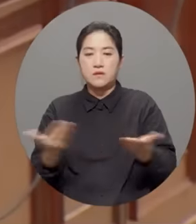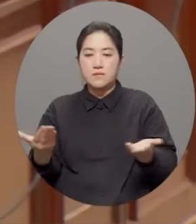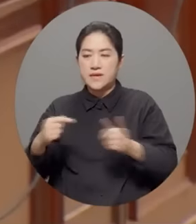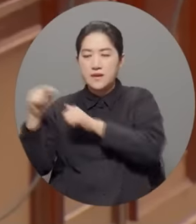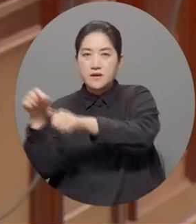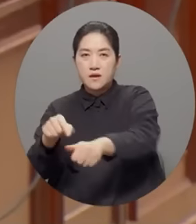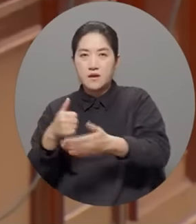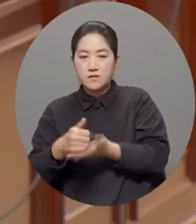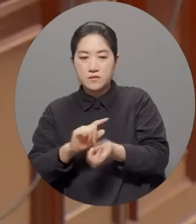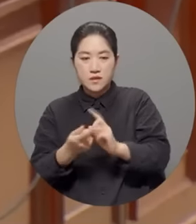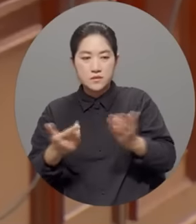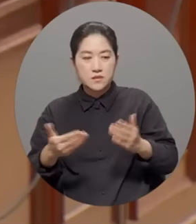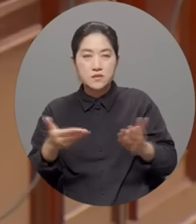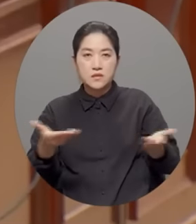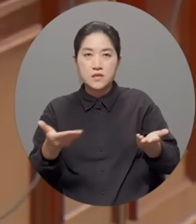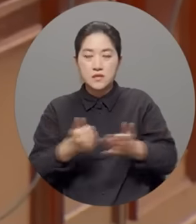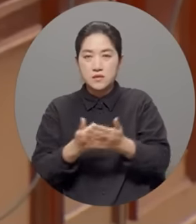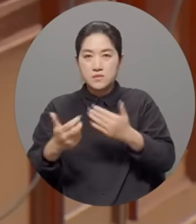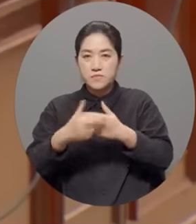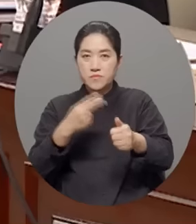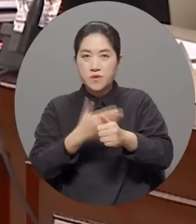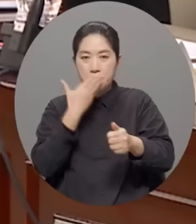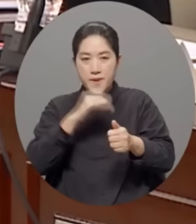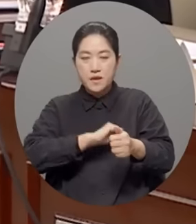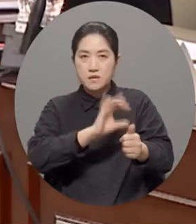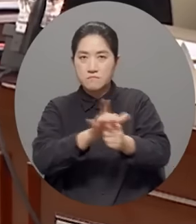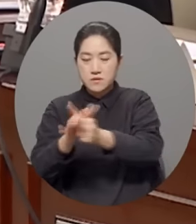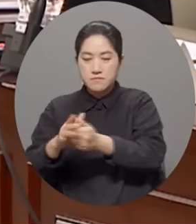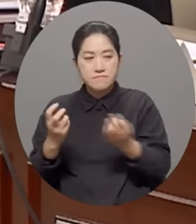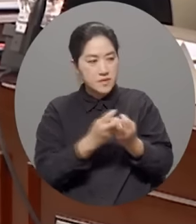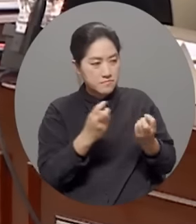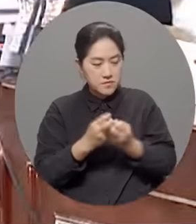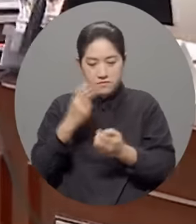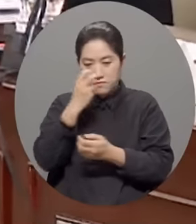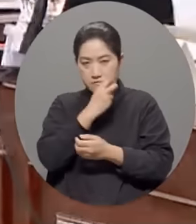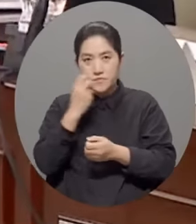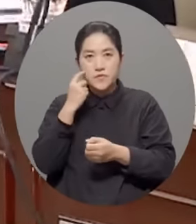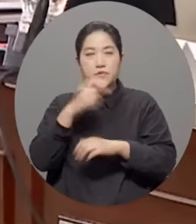인력을 투입하는 안을 검토하는 것으로 알려졌습니다. MBC 뉴스 지은수입니다.